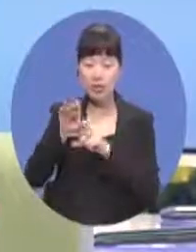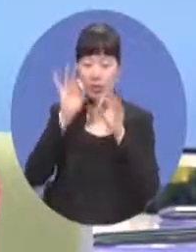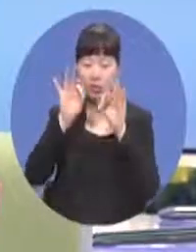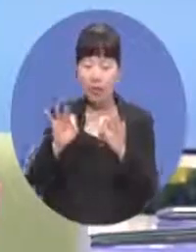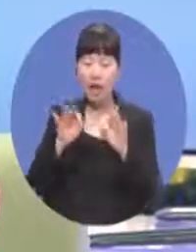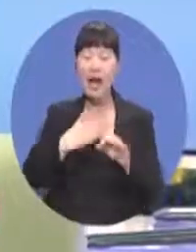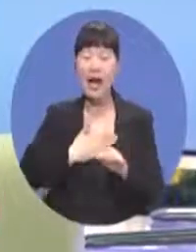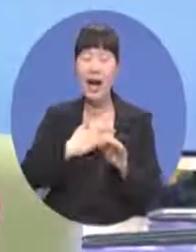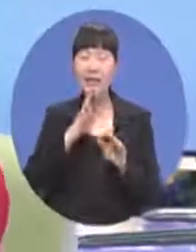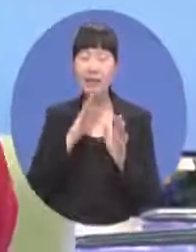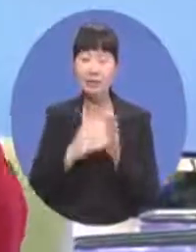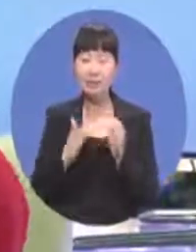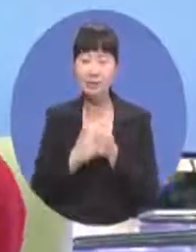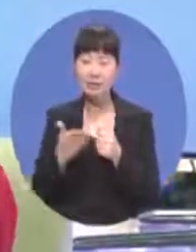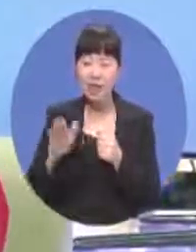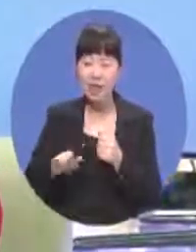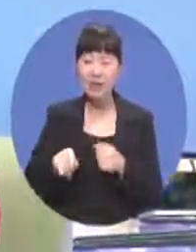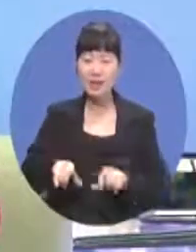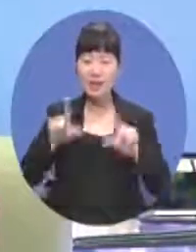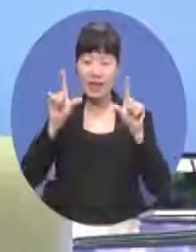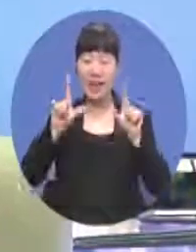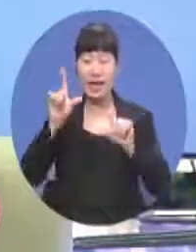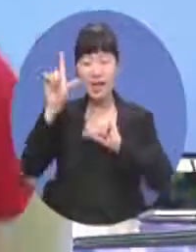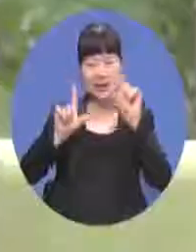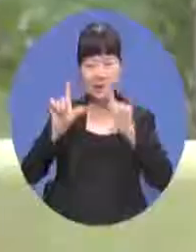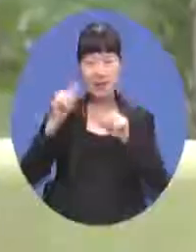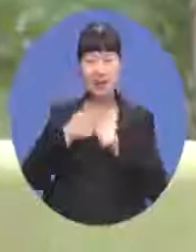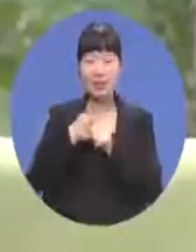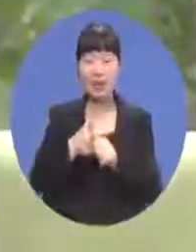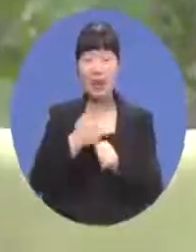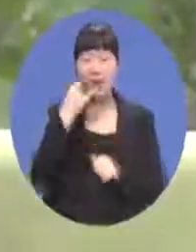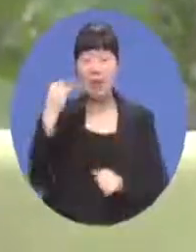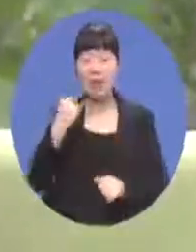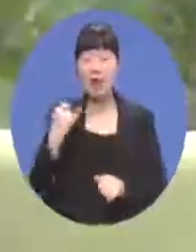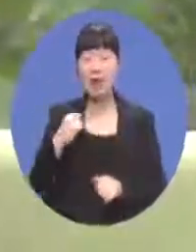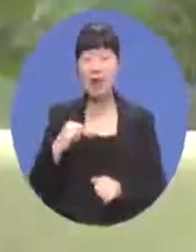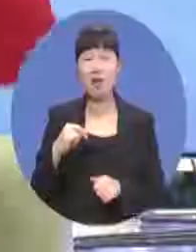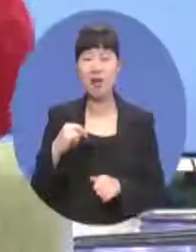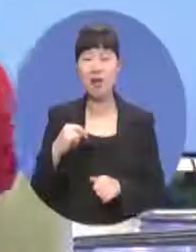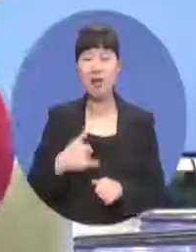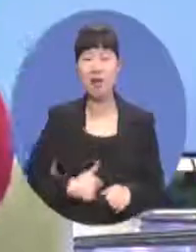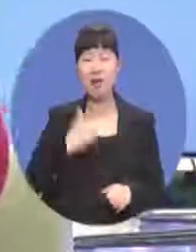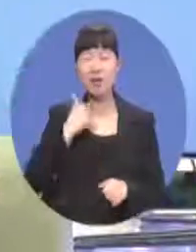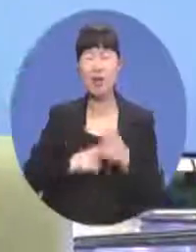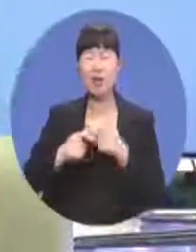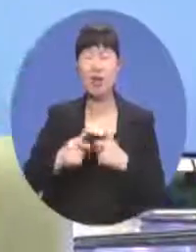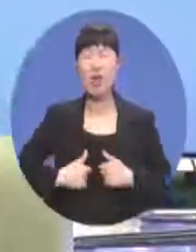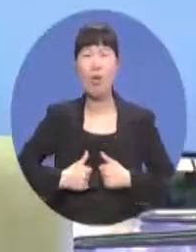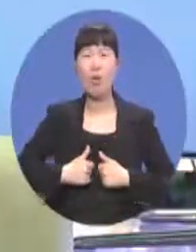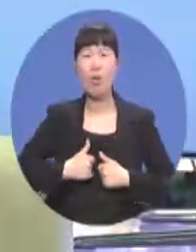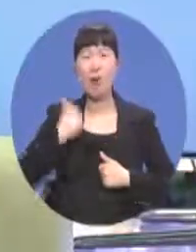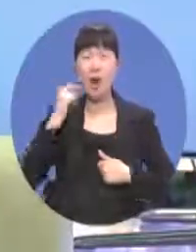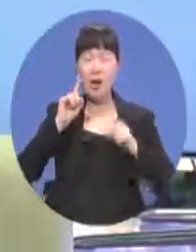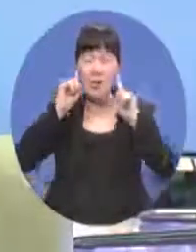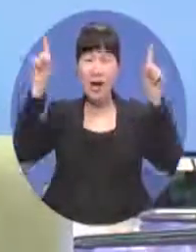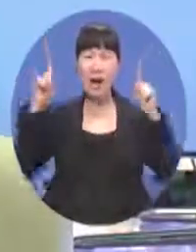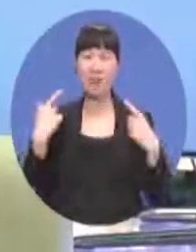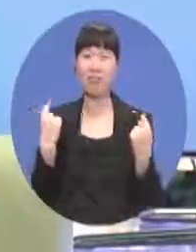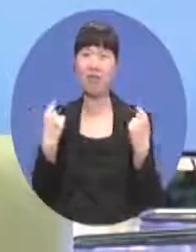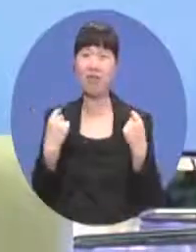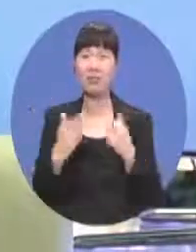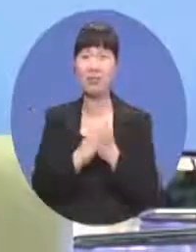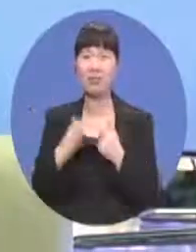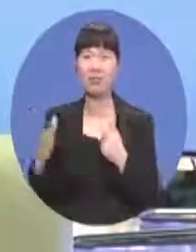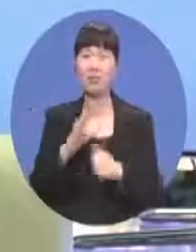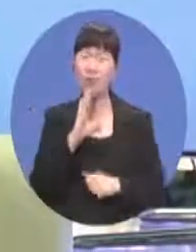계신데도 그날의 돼요. 컨디션에 따라서 맞아요, 맞아요. 어머니가 화가 더 나 있으면 화를 내는 것 같은 거라서 맞아. 이거